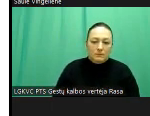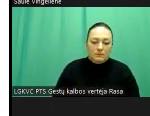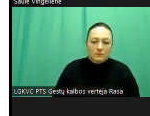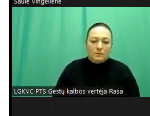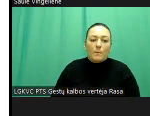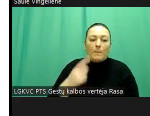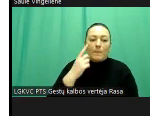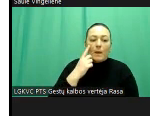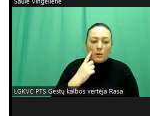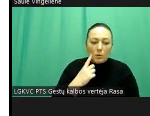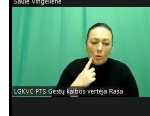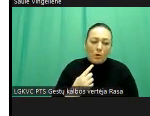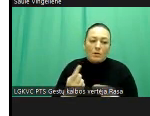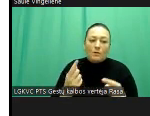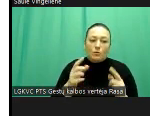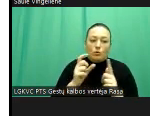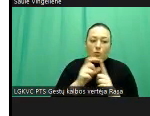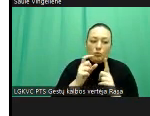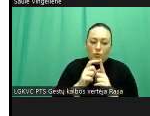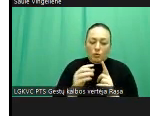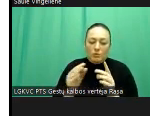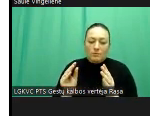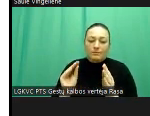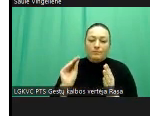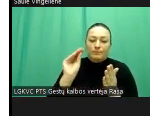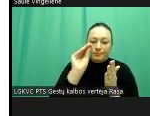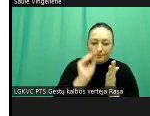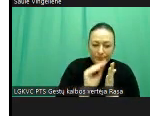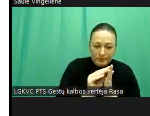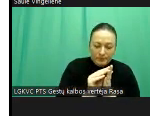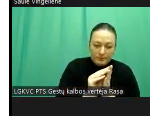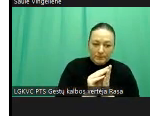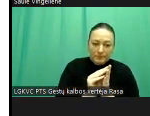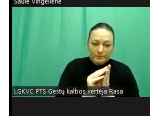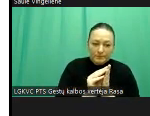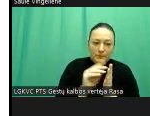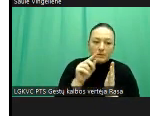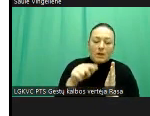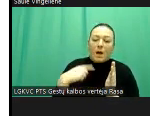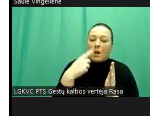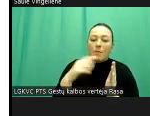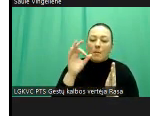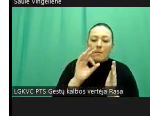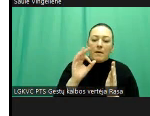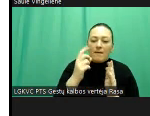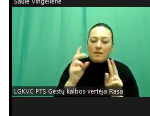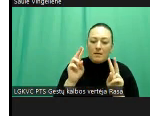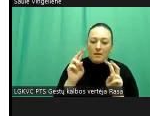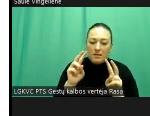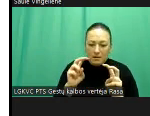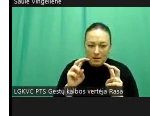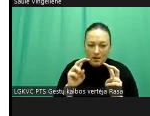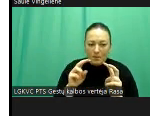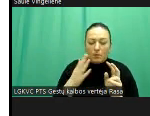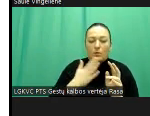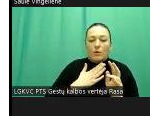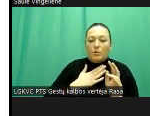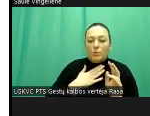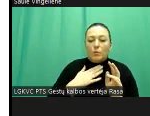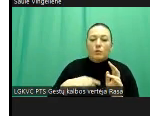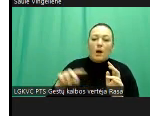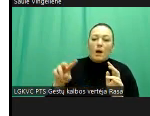Norėjome taip pat įtraukti šios teiginius, nes čia paliečiama viena iš temų, kuri mūsų abiejų